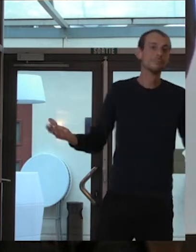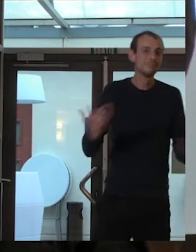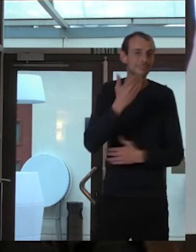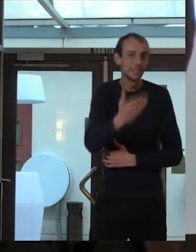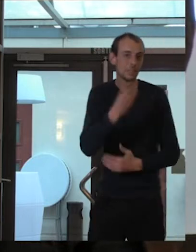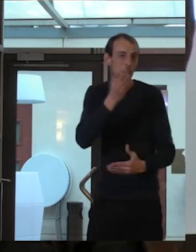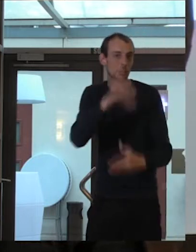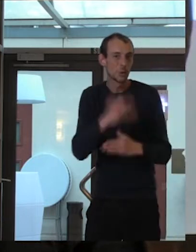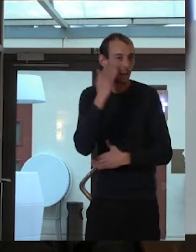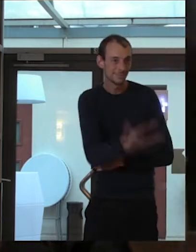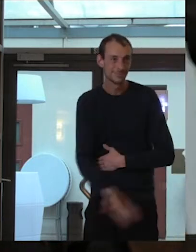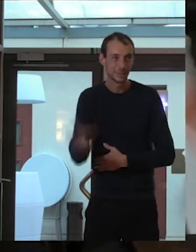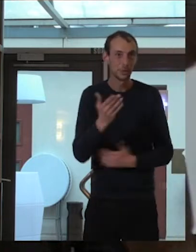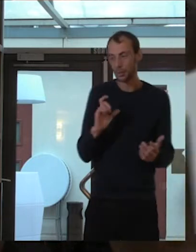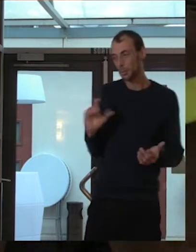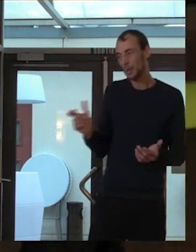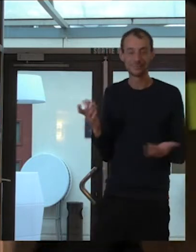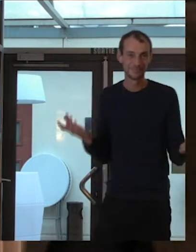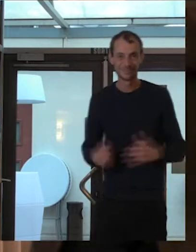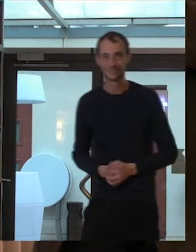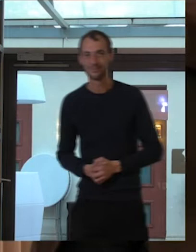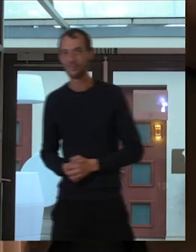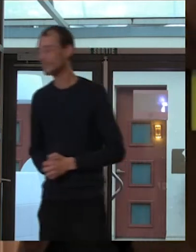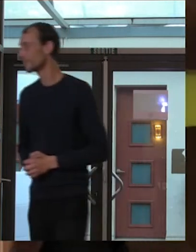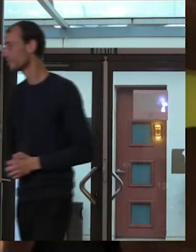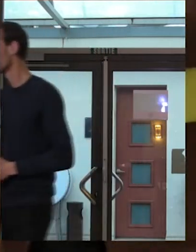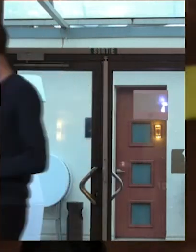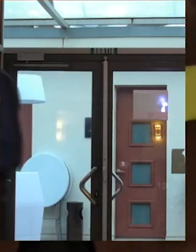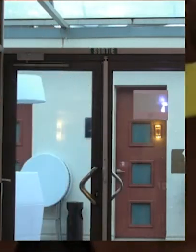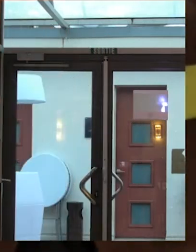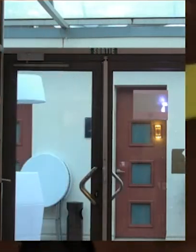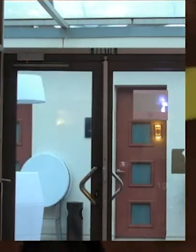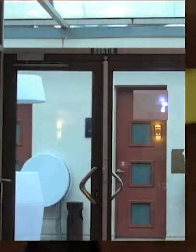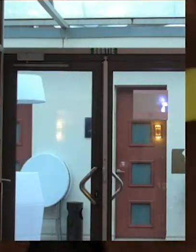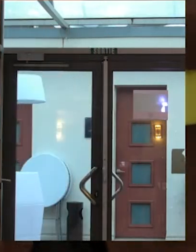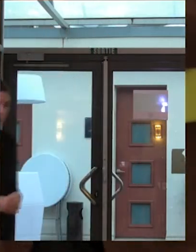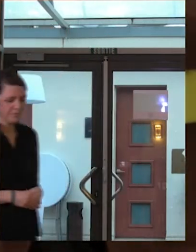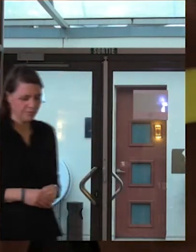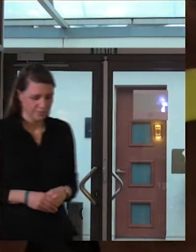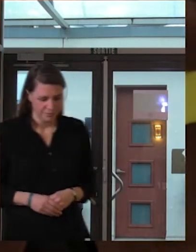tous, et je laisse la parole à Catherine Brochard.